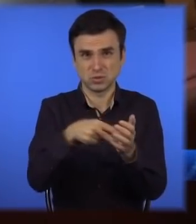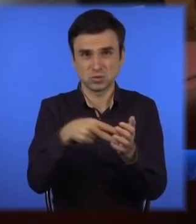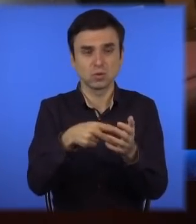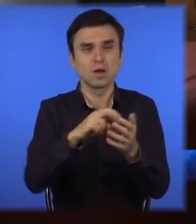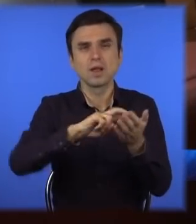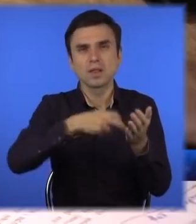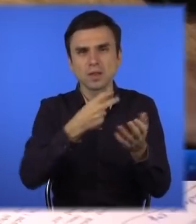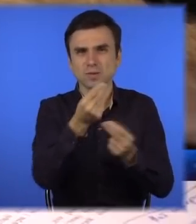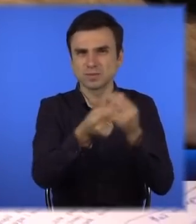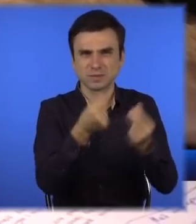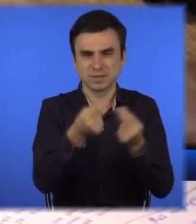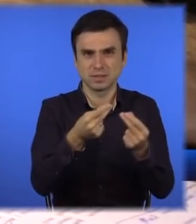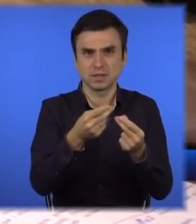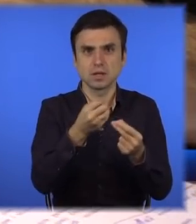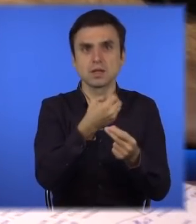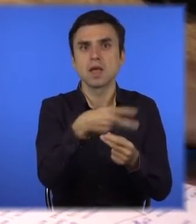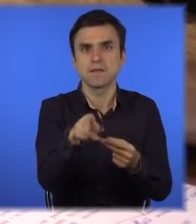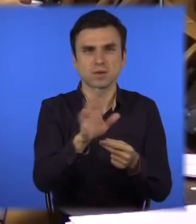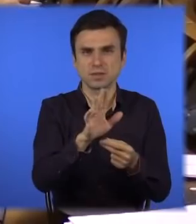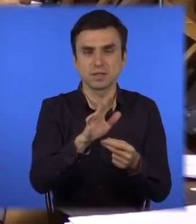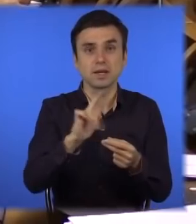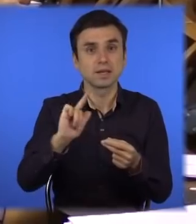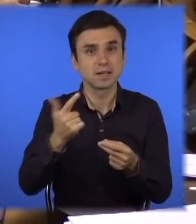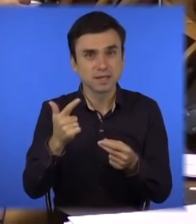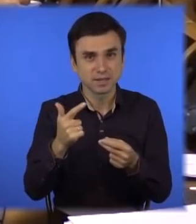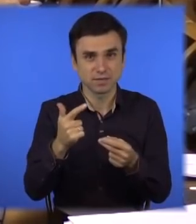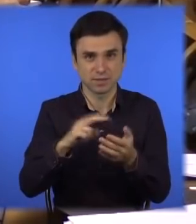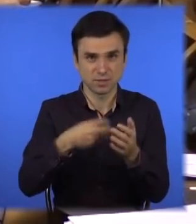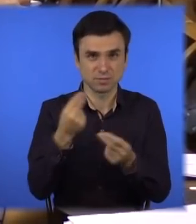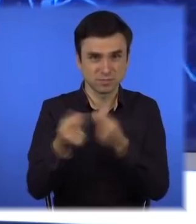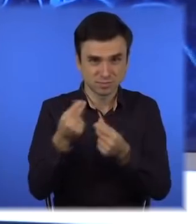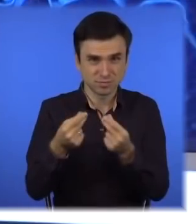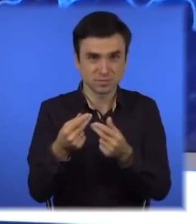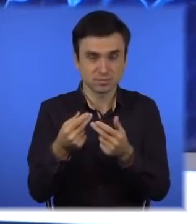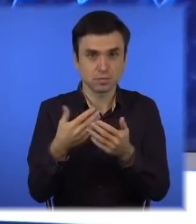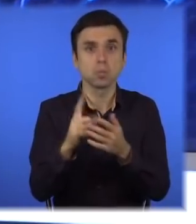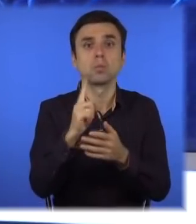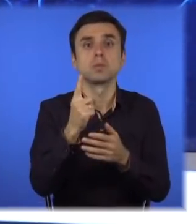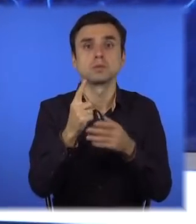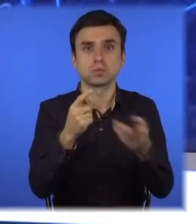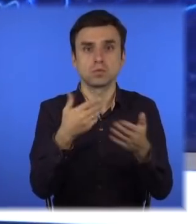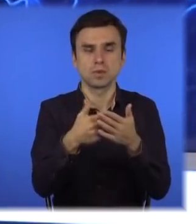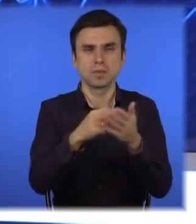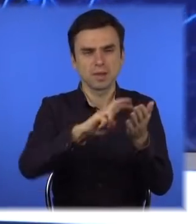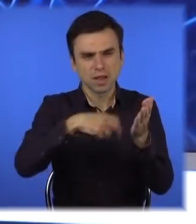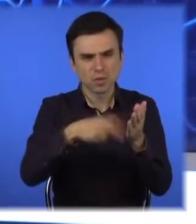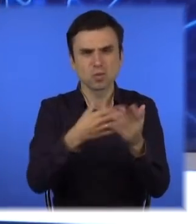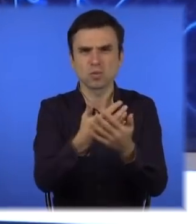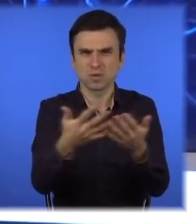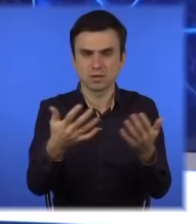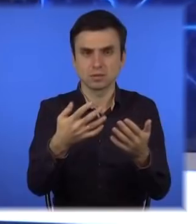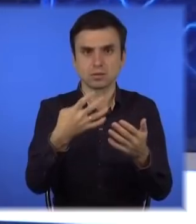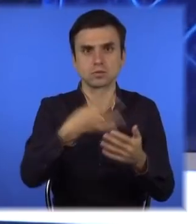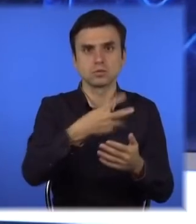Штонда, Володимир Гросов, Роберт Сіваков, Тамара Дмитренко. Перший міський. На гривню на українських АЗС знову